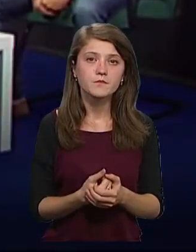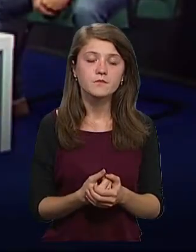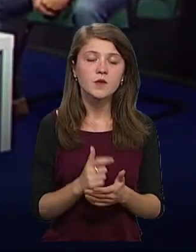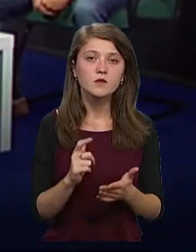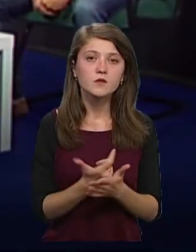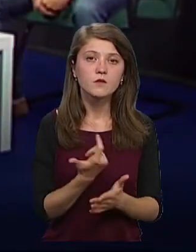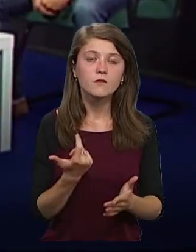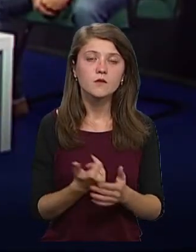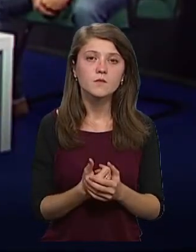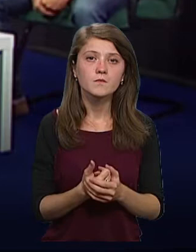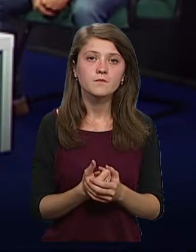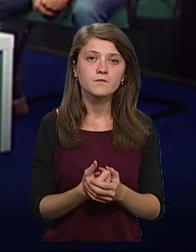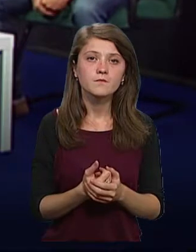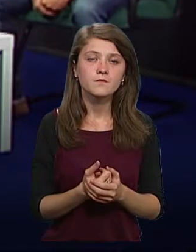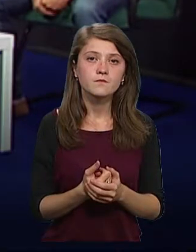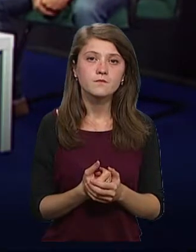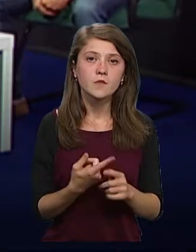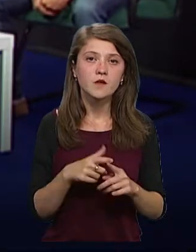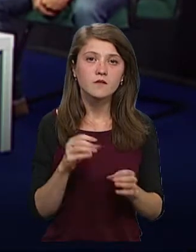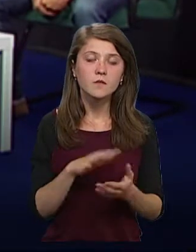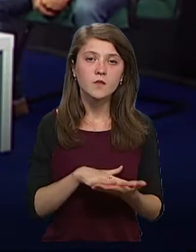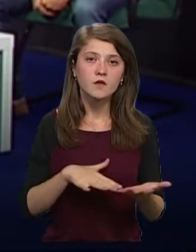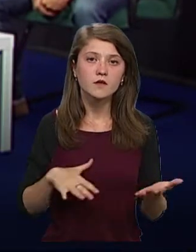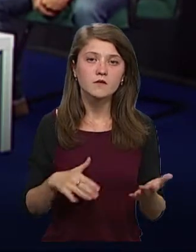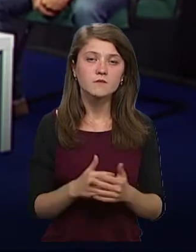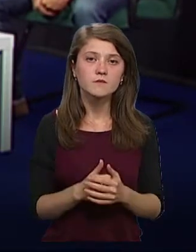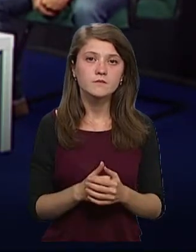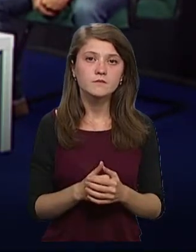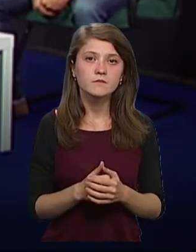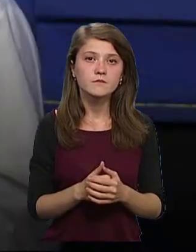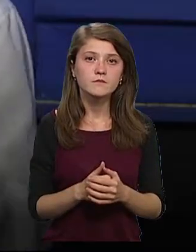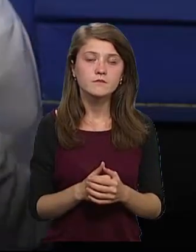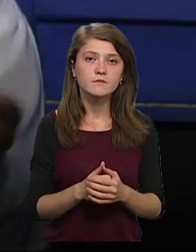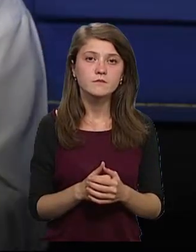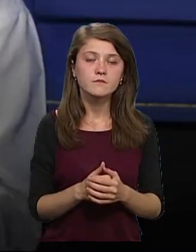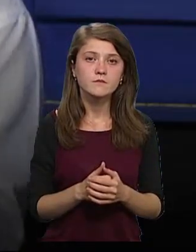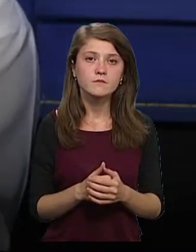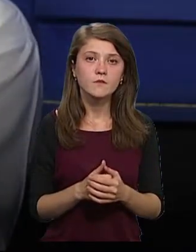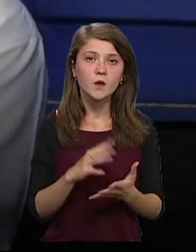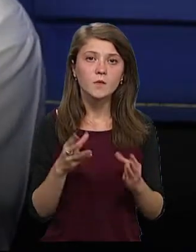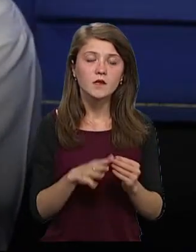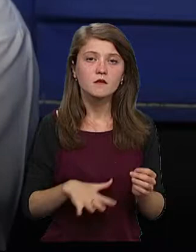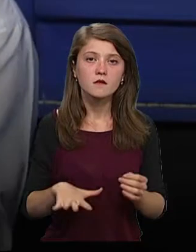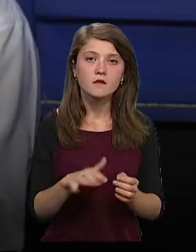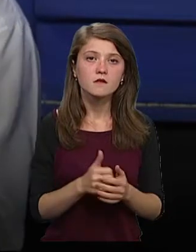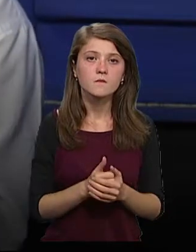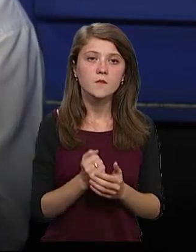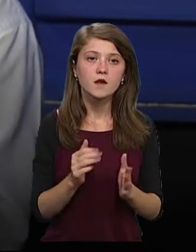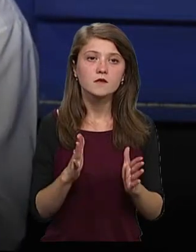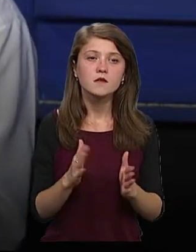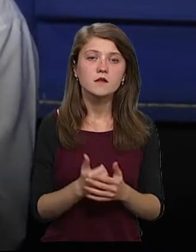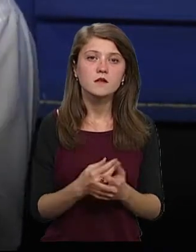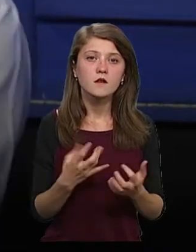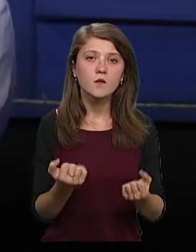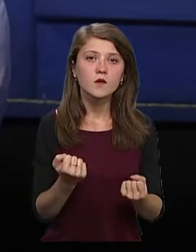знову ж, субвенції ні. Субвенції вже проходять, вже як так, правило, через об'єднані територіальні громади, а тільки от